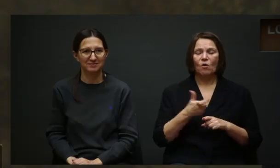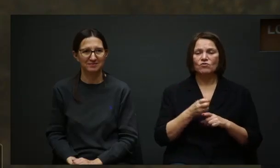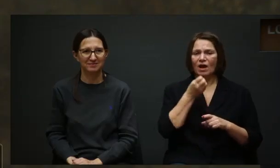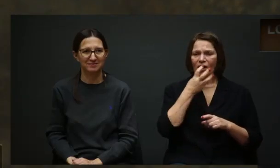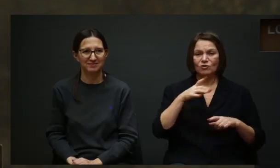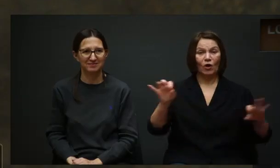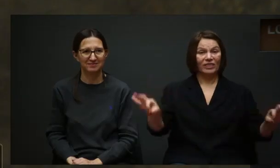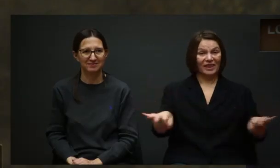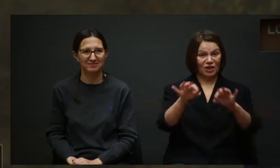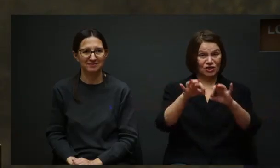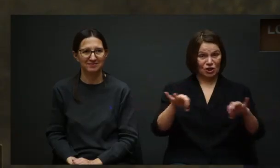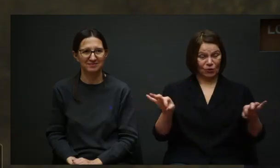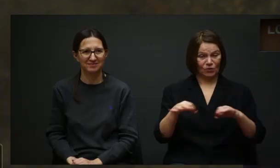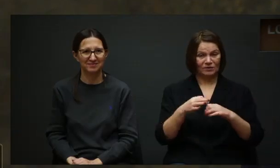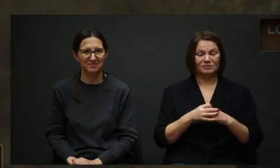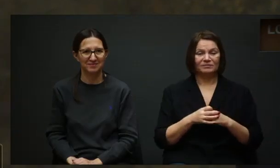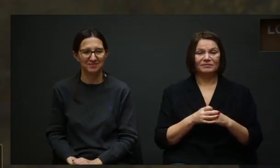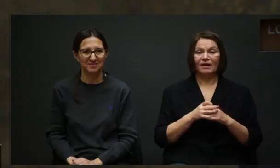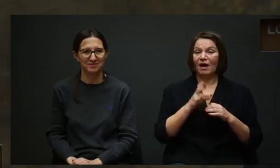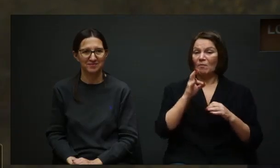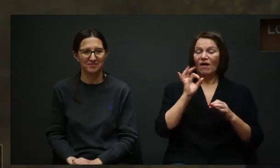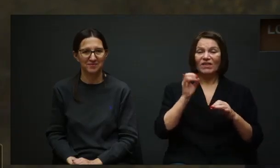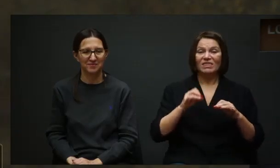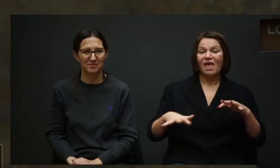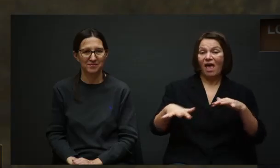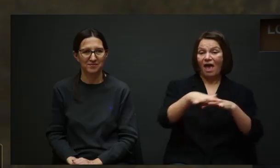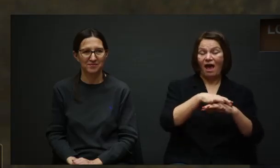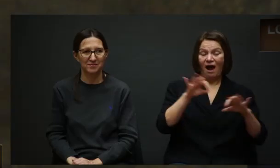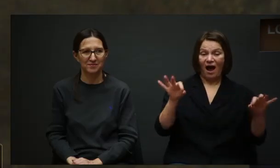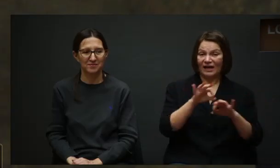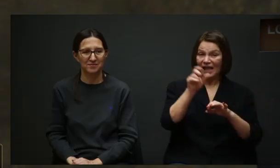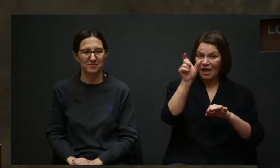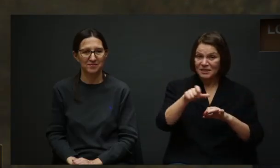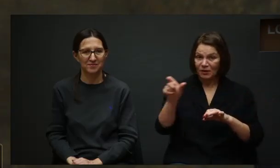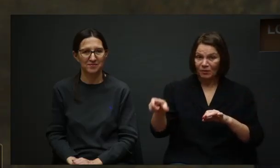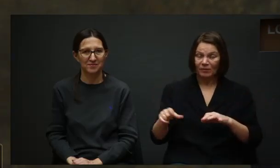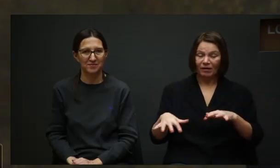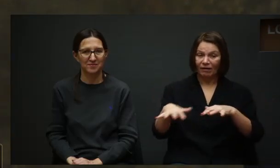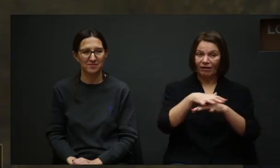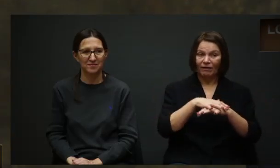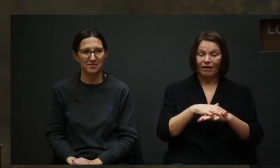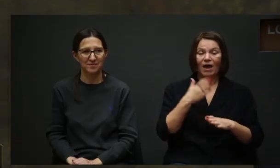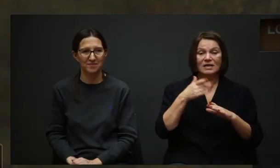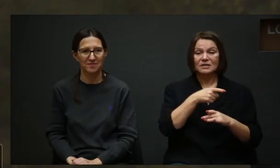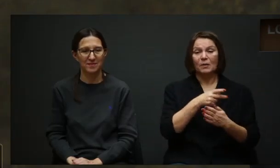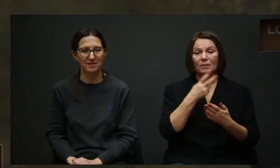дирижирует. Правда, не оркестром, но вот, если с ним оказываешься